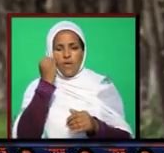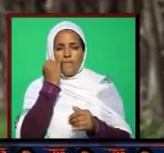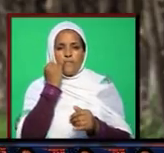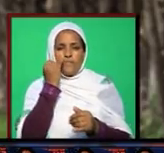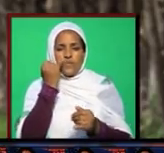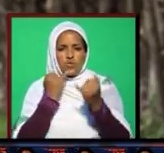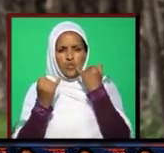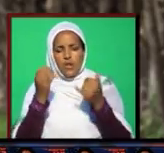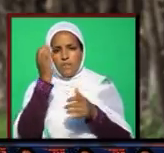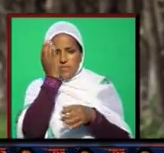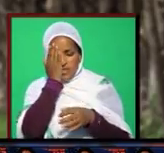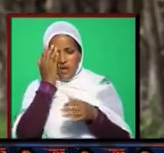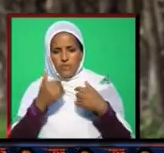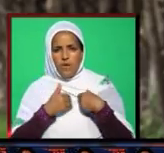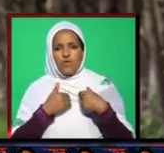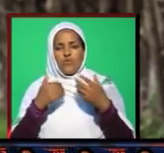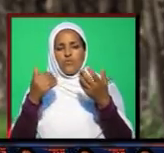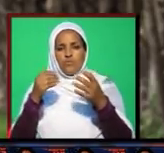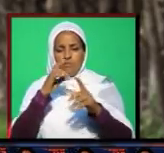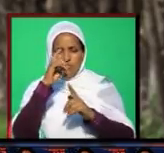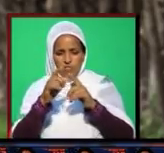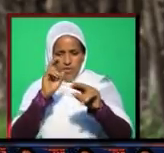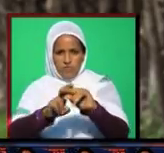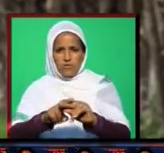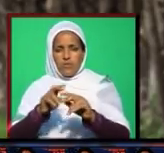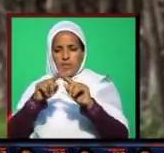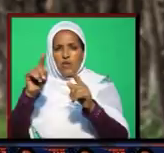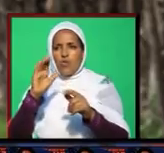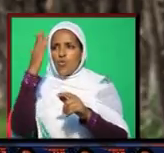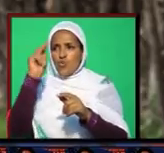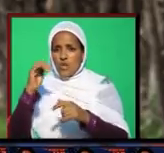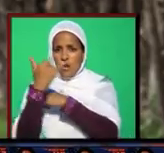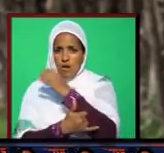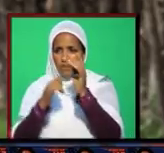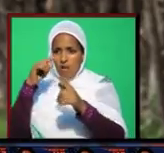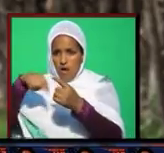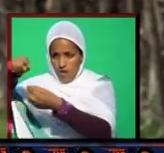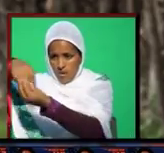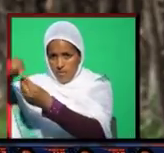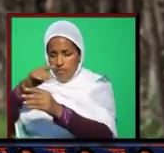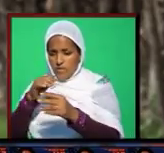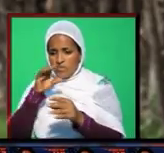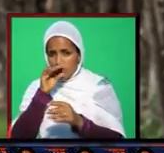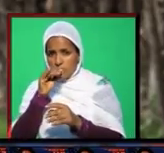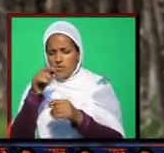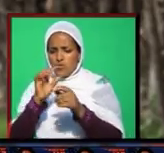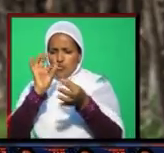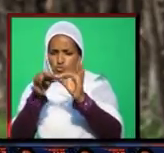ሲተረጉም የነበረ በእስራኤል ያለውን መልካ ምድር በኢየሩሳሌም ያለውን መልካ ምድራዊ አቀማመጥ ከኢትዮጵያ ጋር በማገናኘት በተለይ በጎንደር አካባቢ